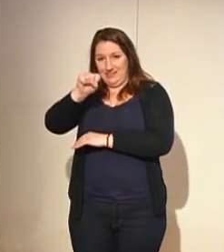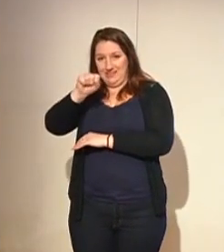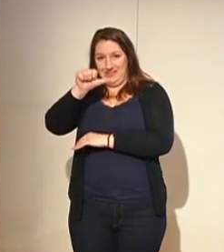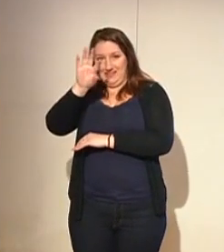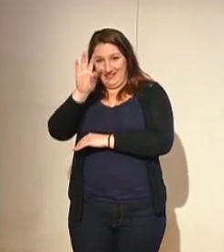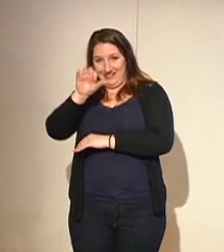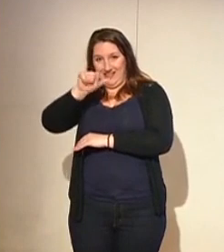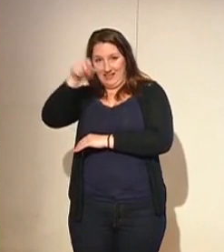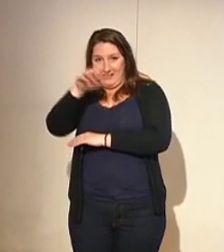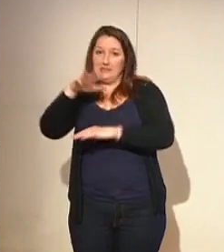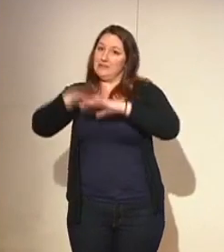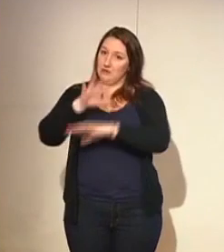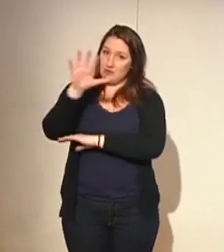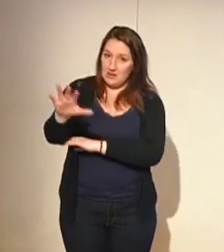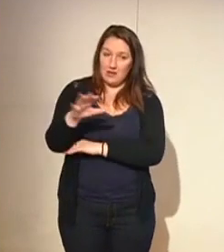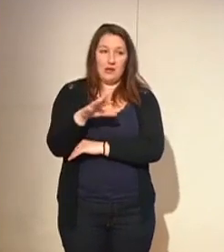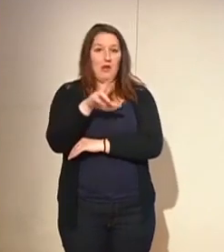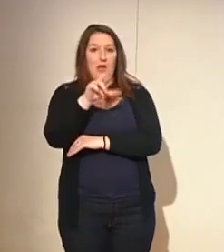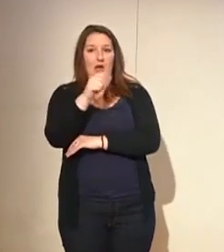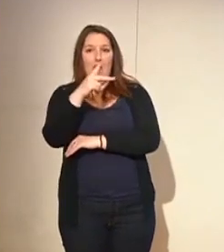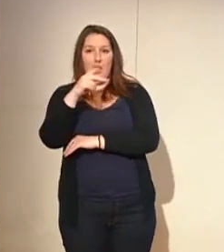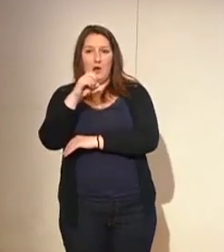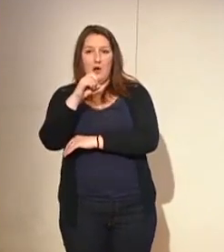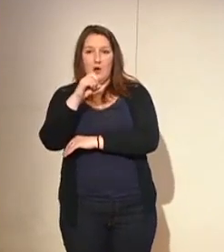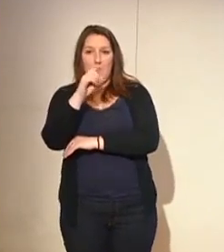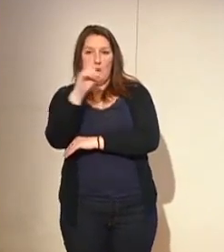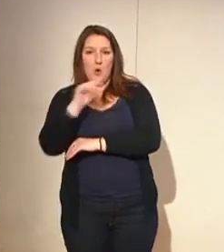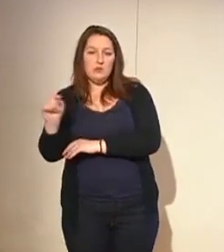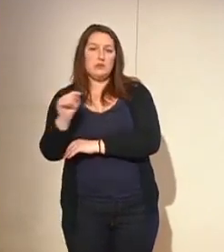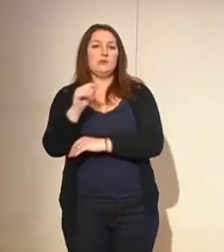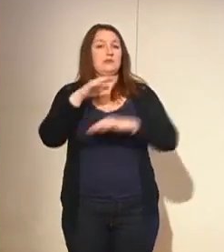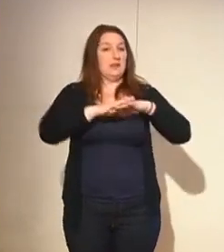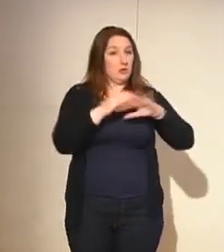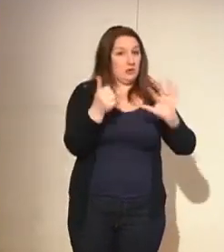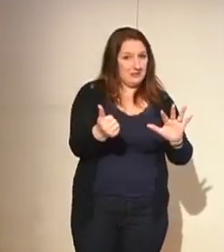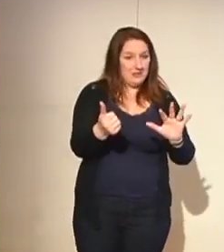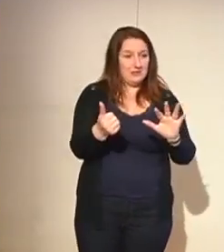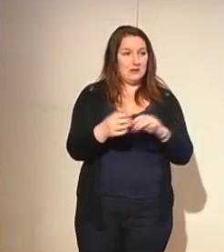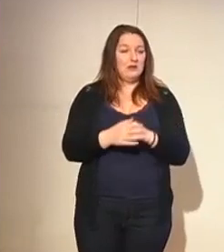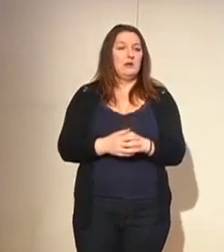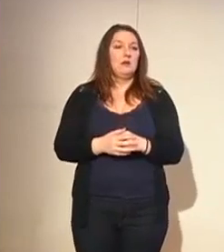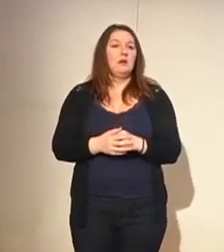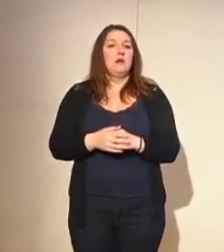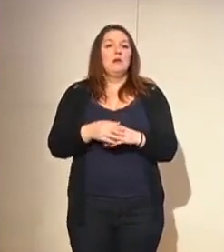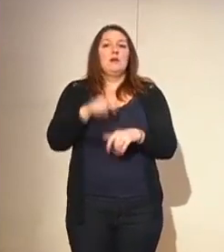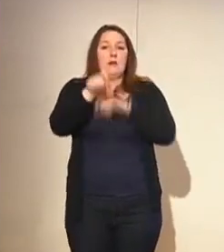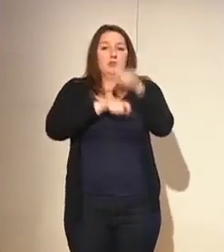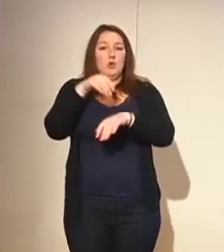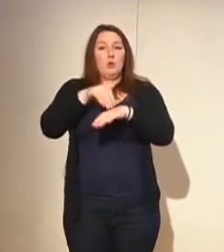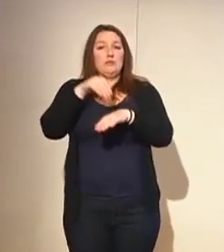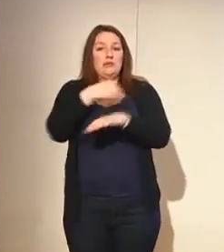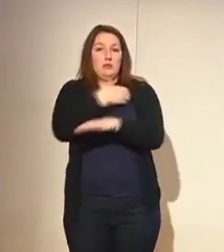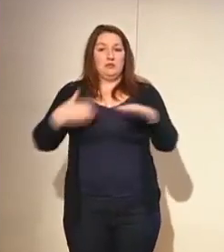5 Catherine racose sera adjointe au secteur 6 et il y a donc trois conseillers municipaux